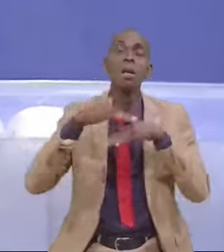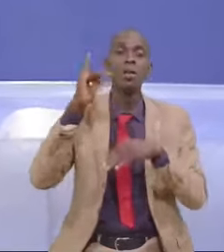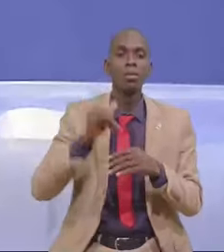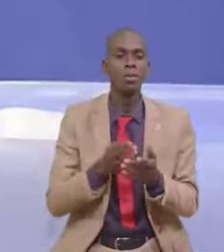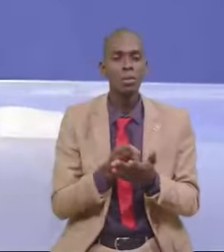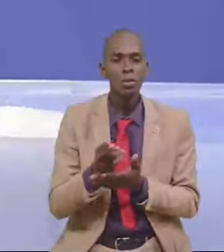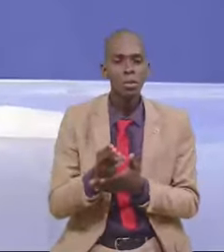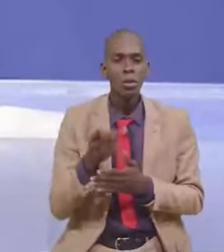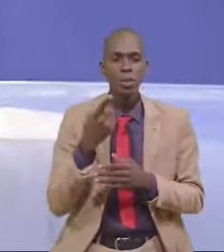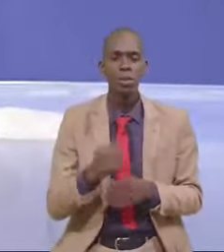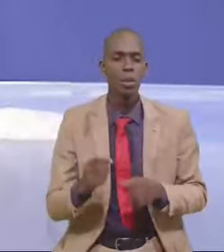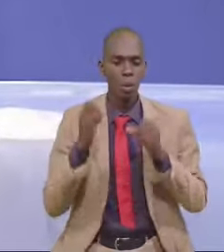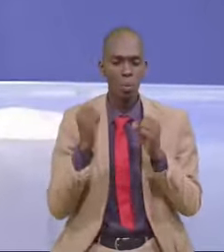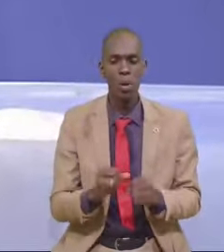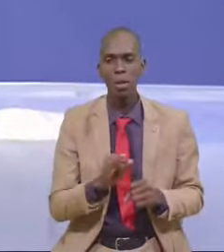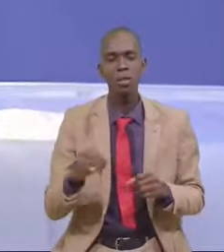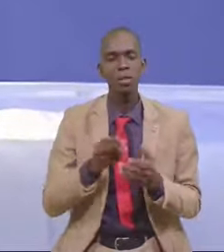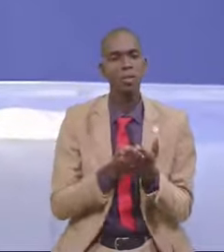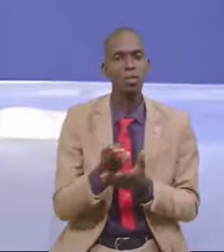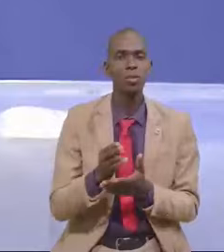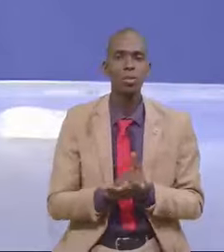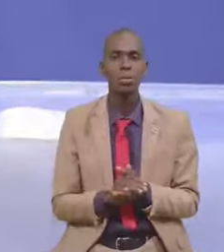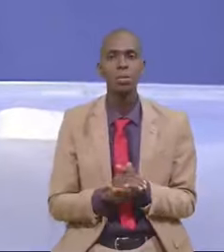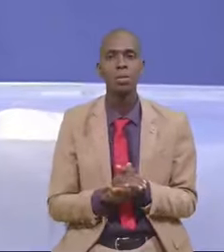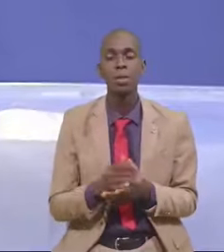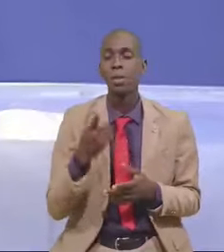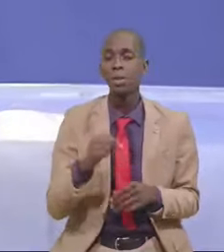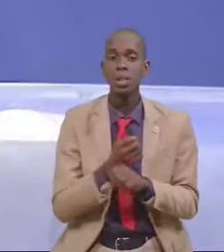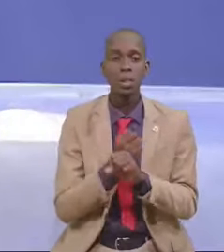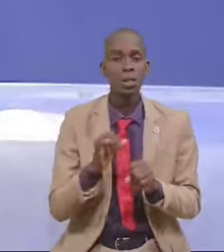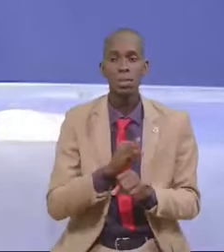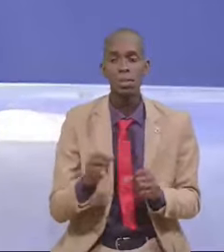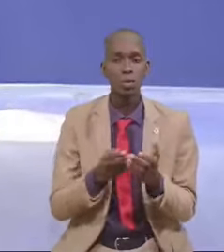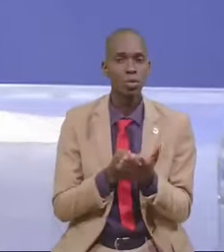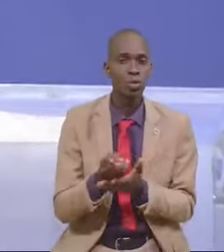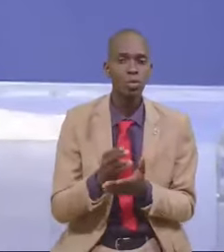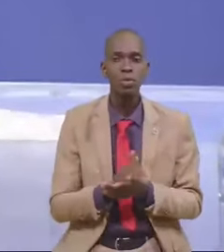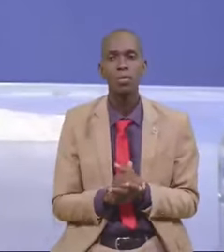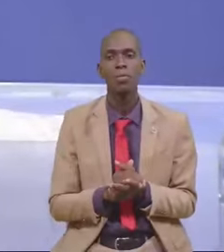La vérité qui donne la puissance. La vérité qui sauve. La vérité qui